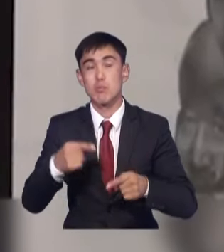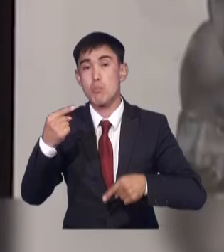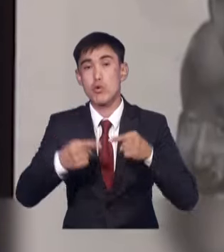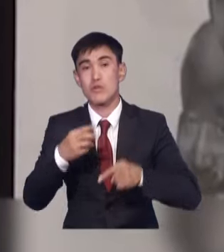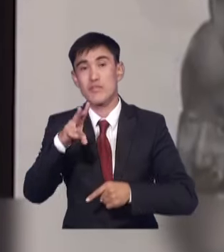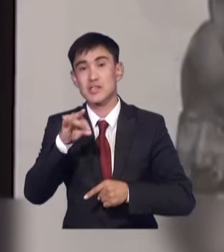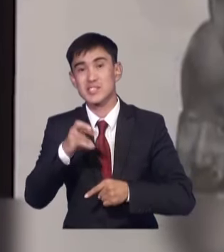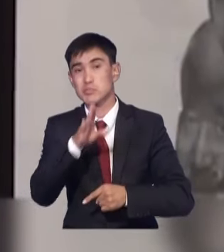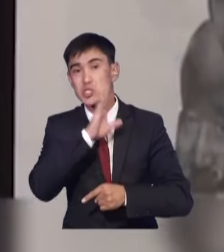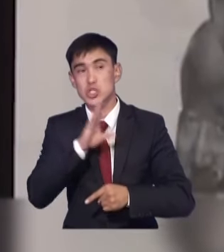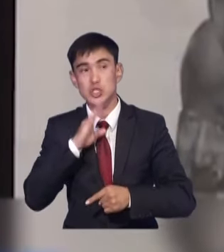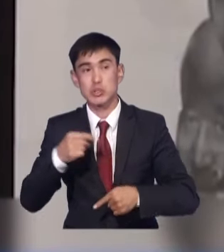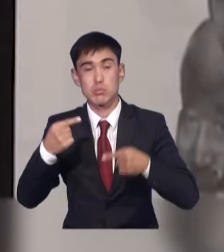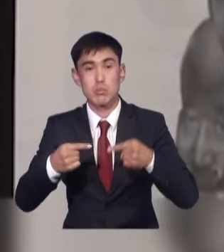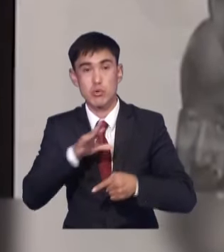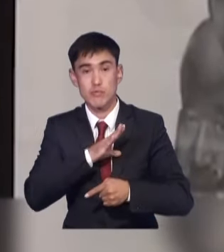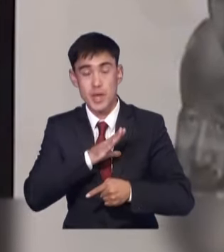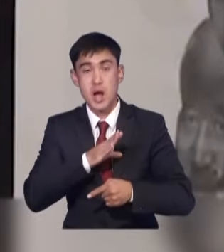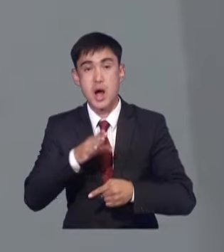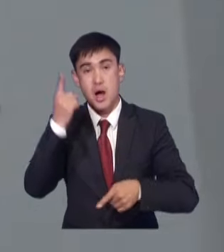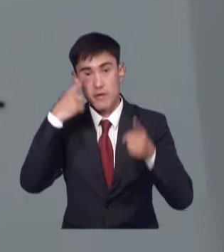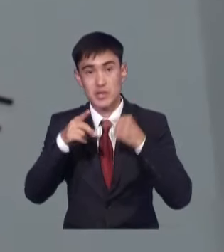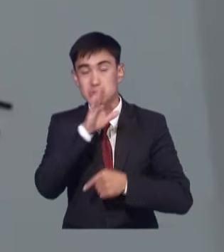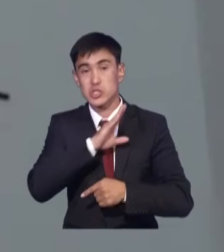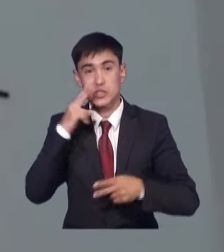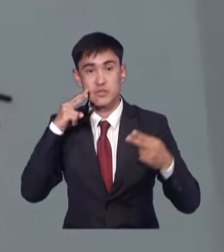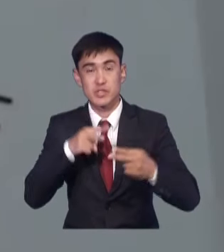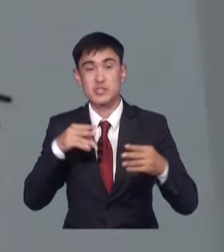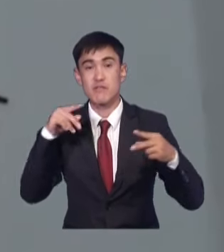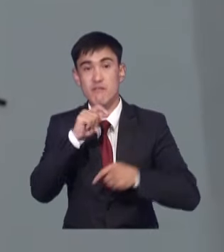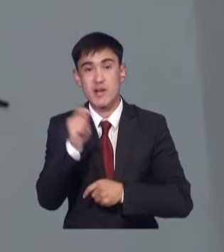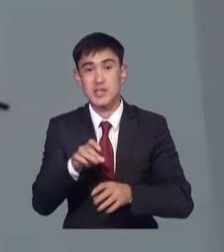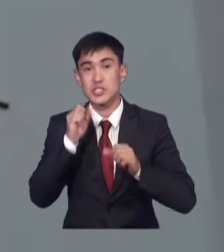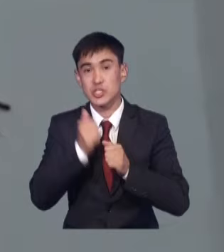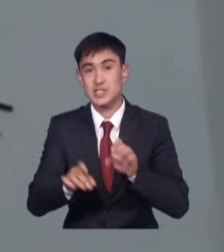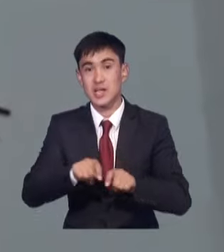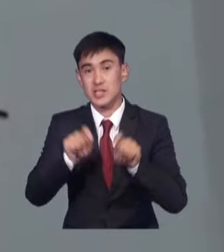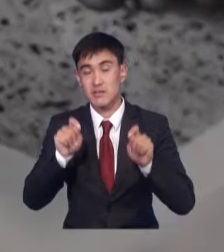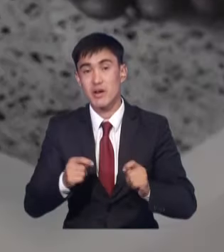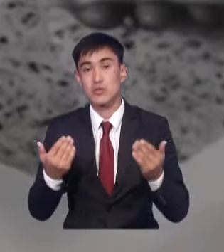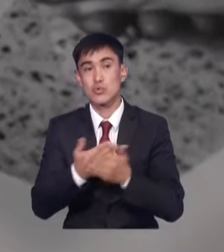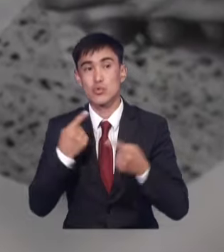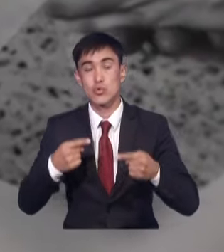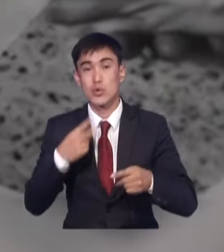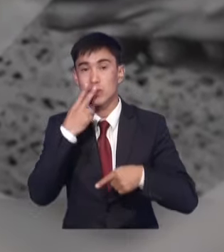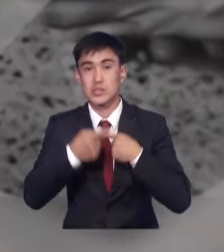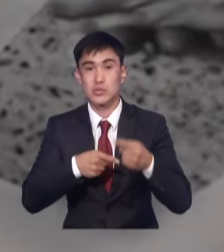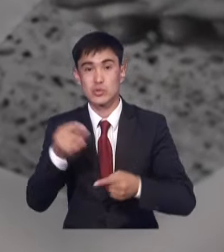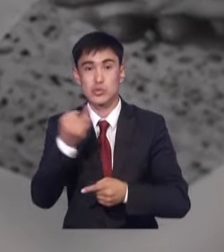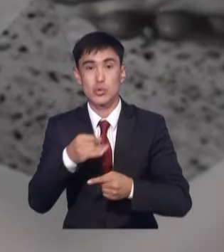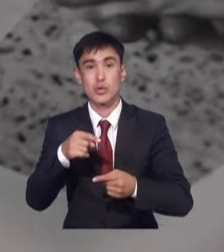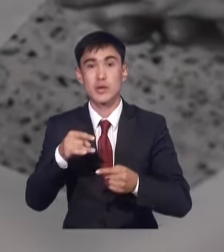внесли женщины по словам авторов женские свидетельства войны часто раскрывают иную картину чем традиционная